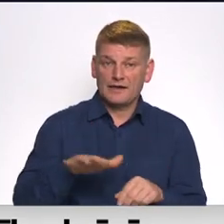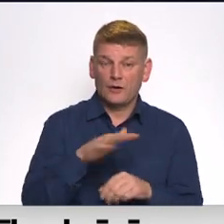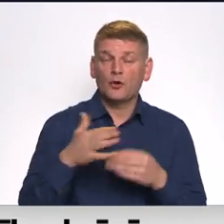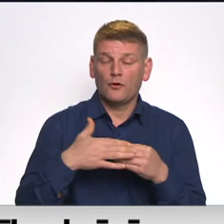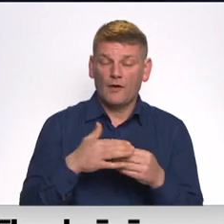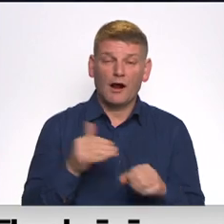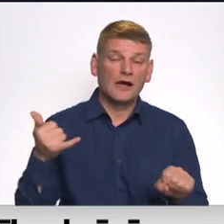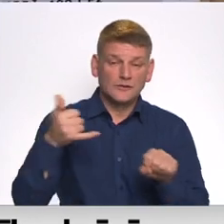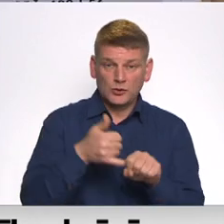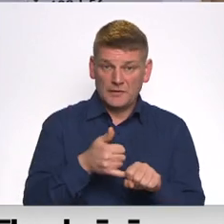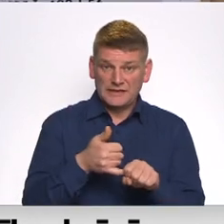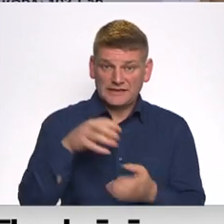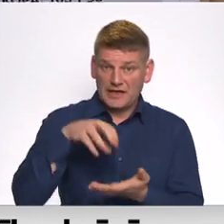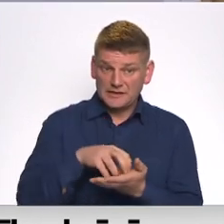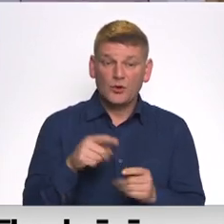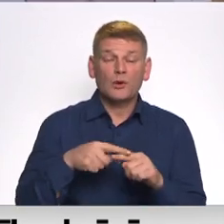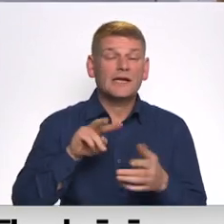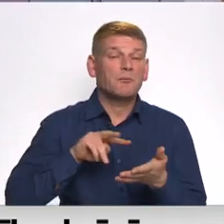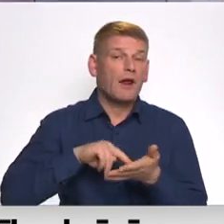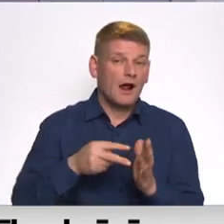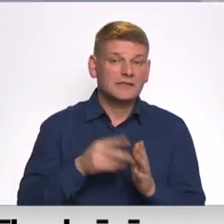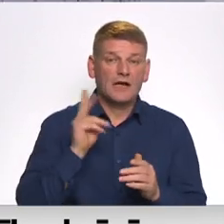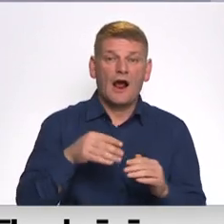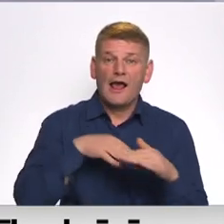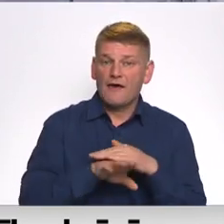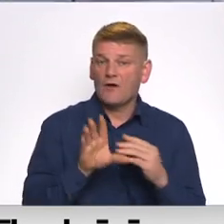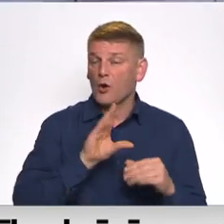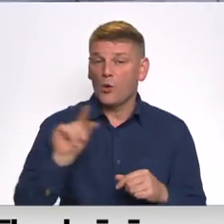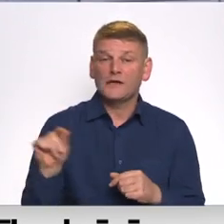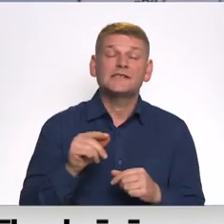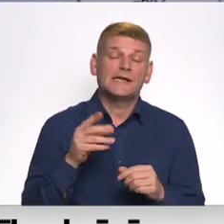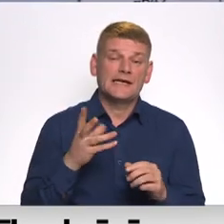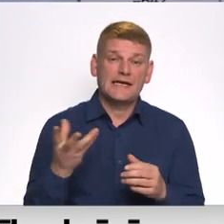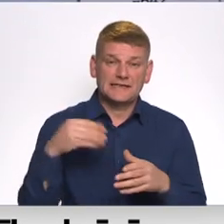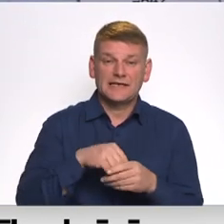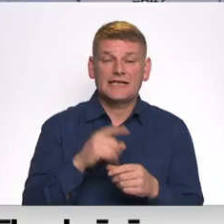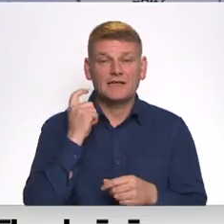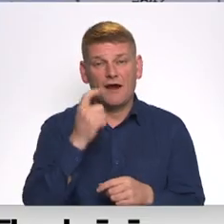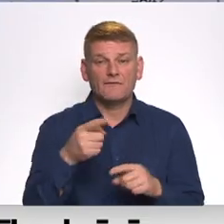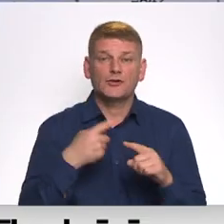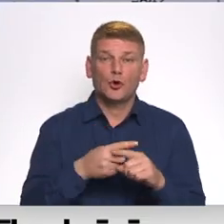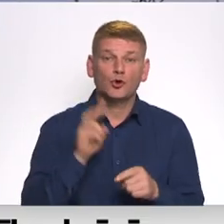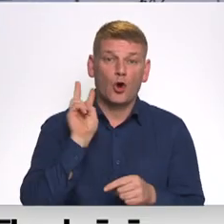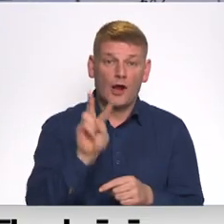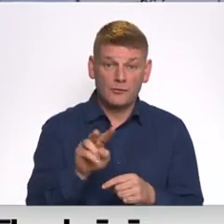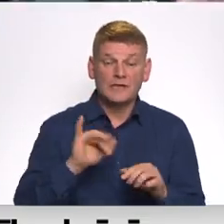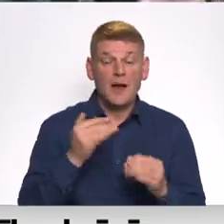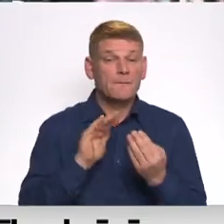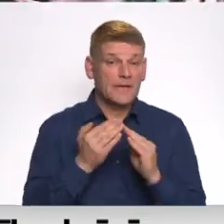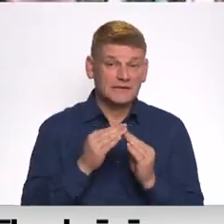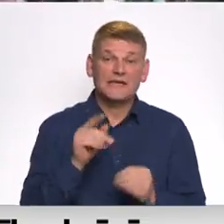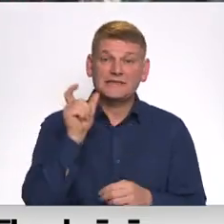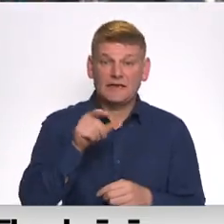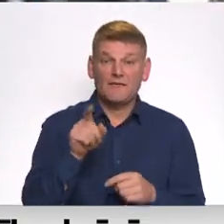degvielas uzpildes stacijas un ir plāns, kā evakuācijā iesaistīt arī tramvajus un trolejbusus, ja pilsētā